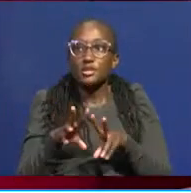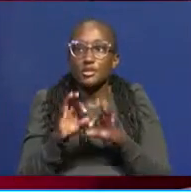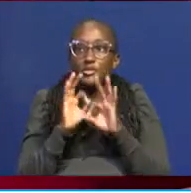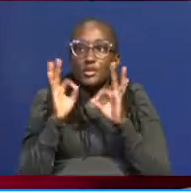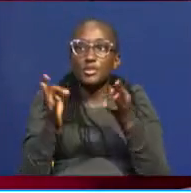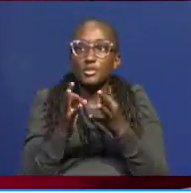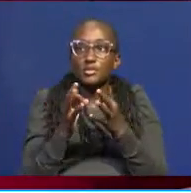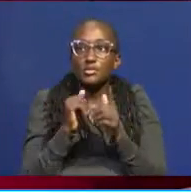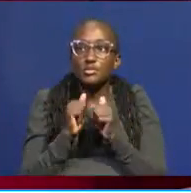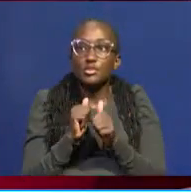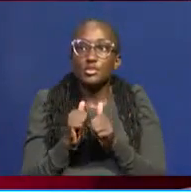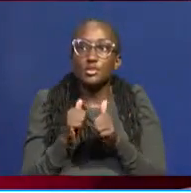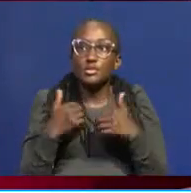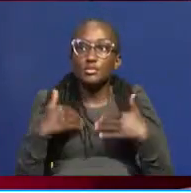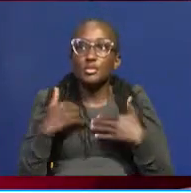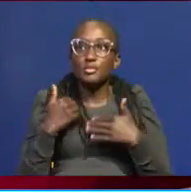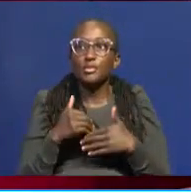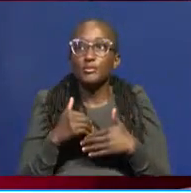familia ambazo wazee ambao